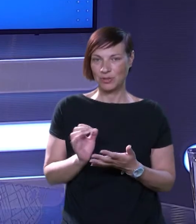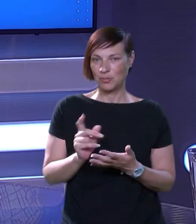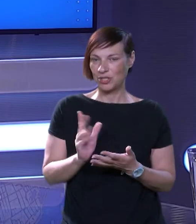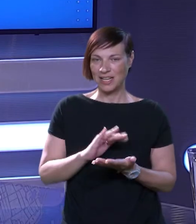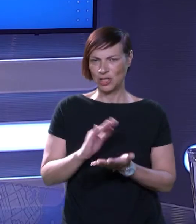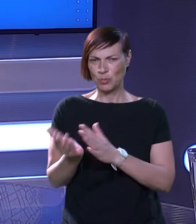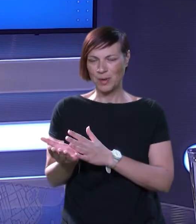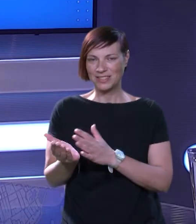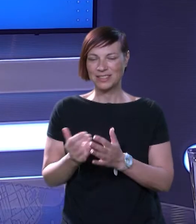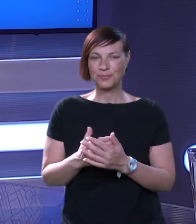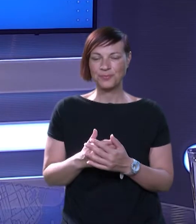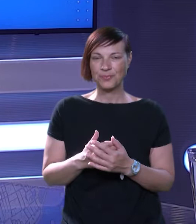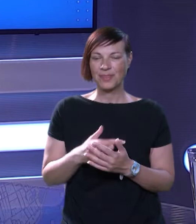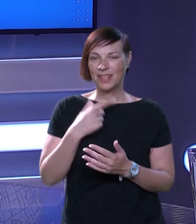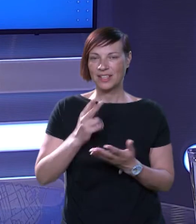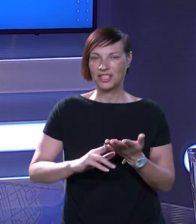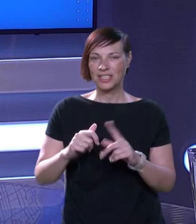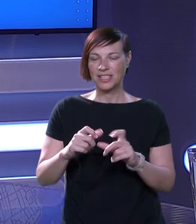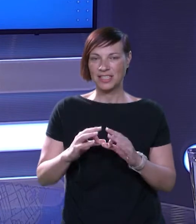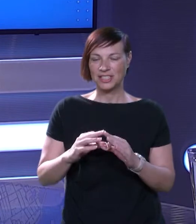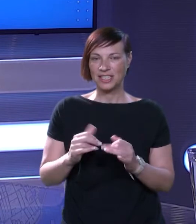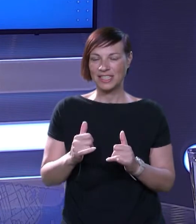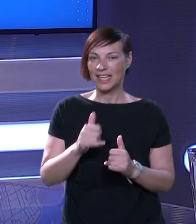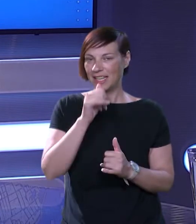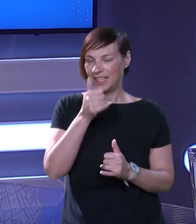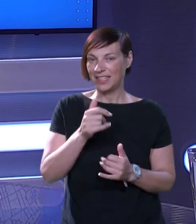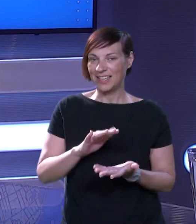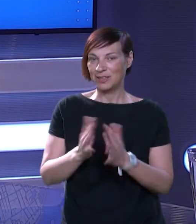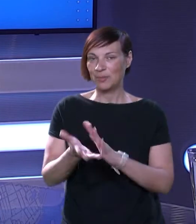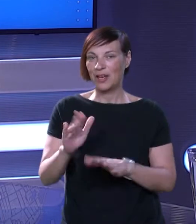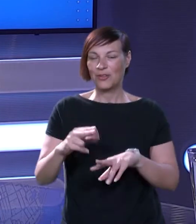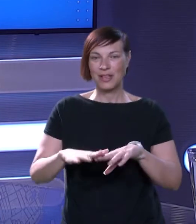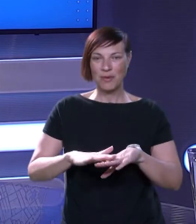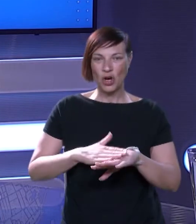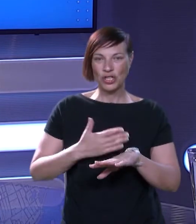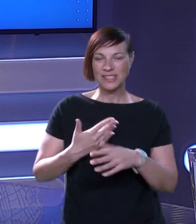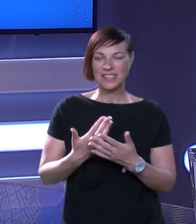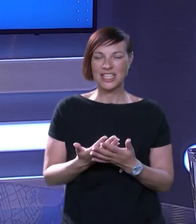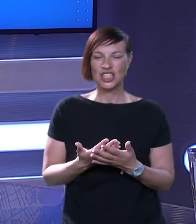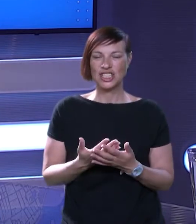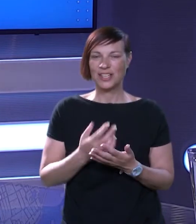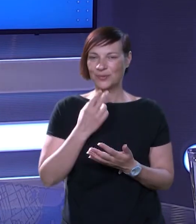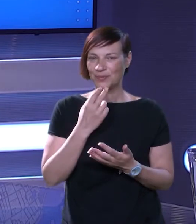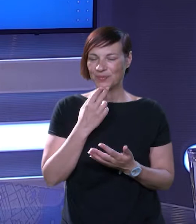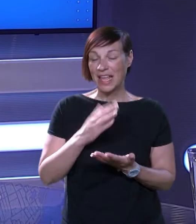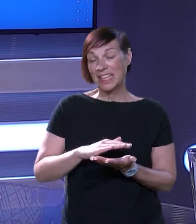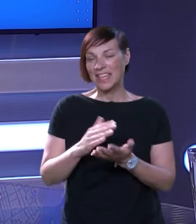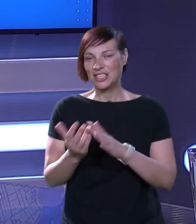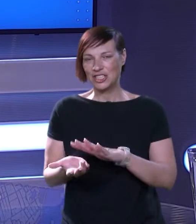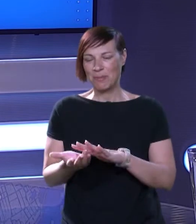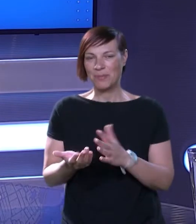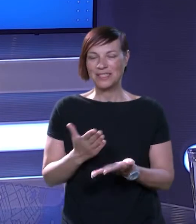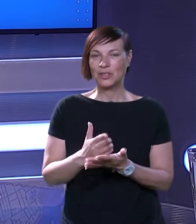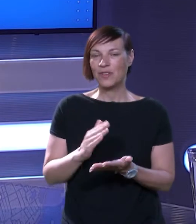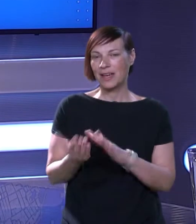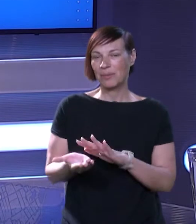dobro, da neću past. Kaže Nikša, je li ikad iko pao koji je imao osjećaj da će past?